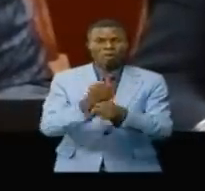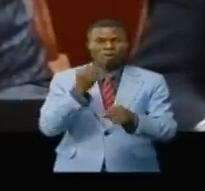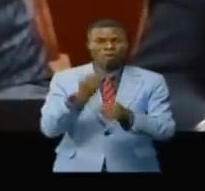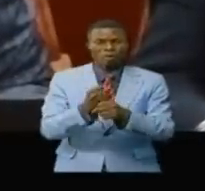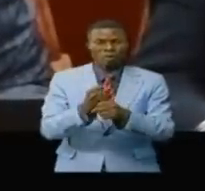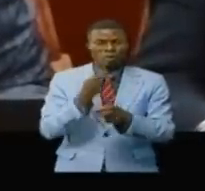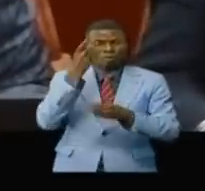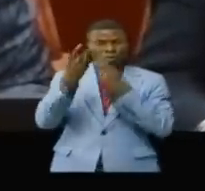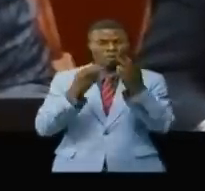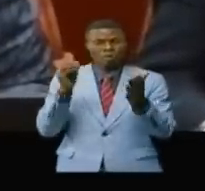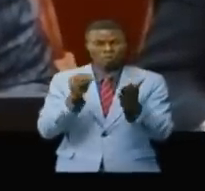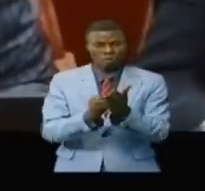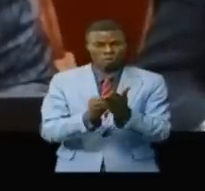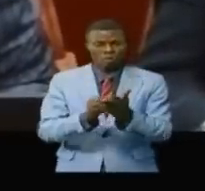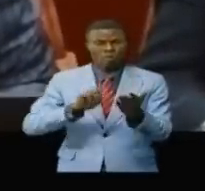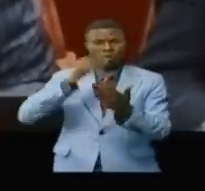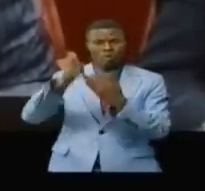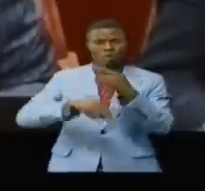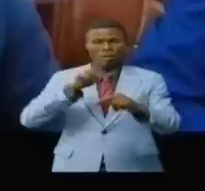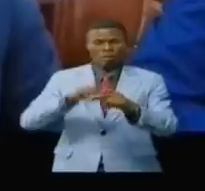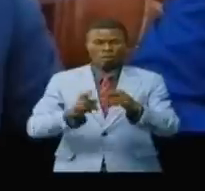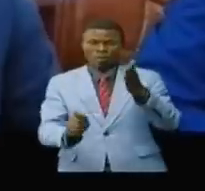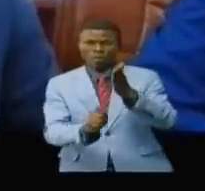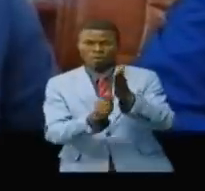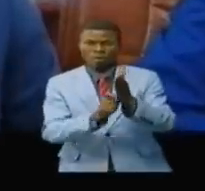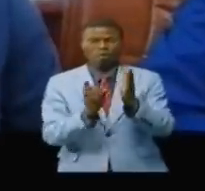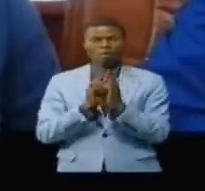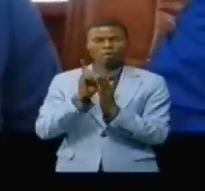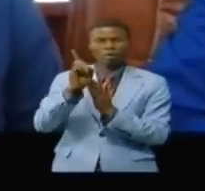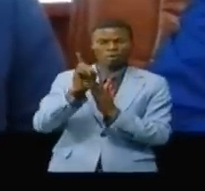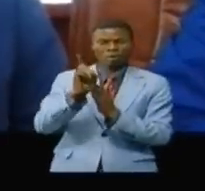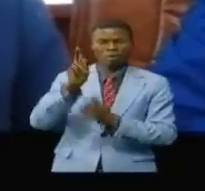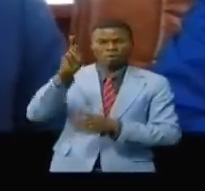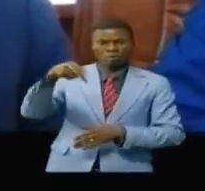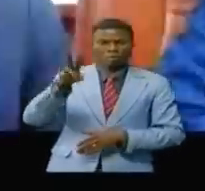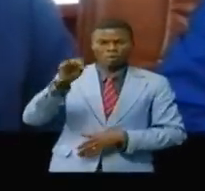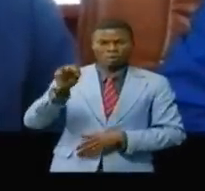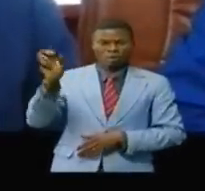de révisitation du Plan national stratégique des développements PNSD